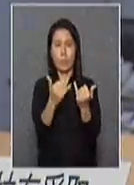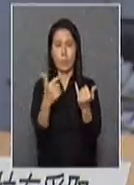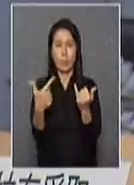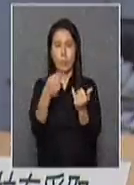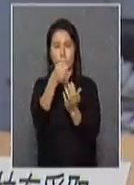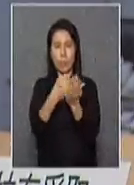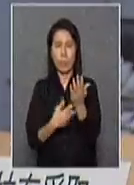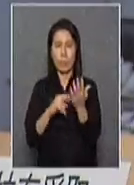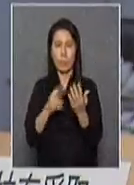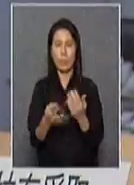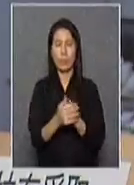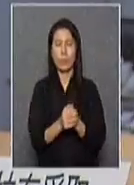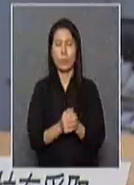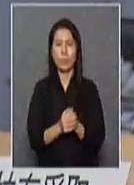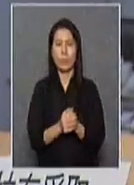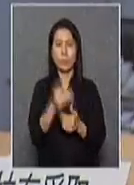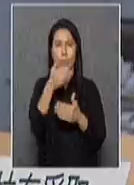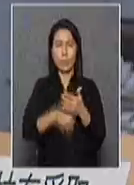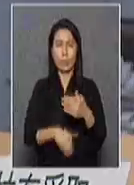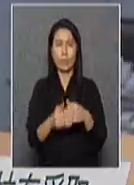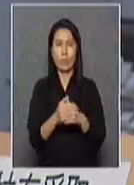668項修正案，削減